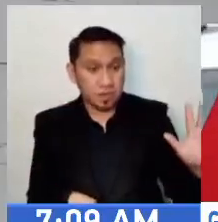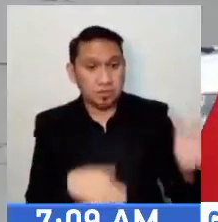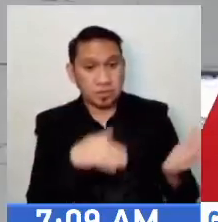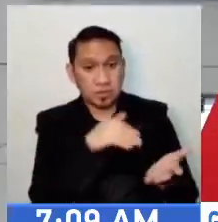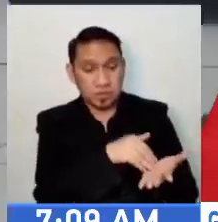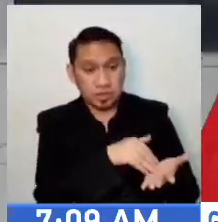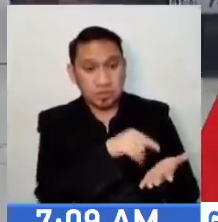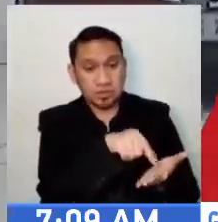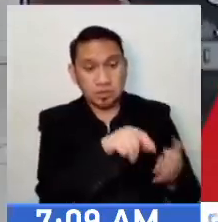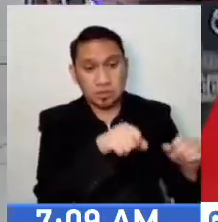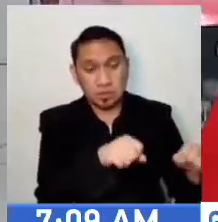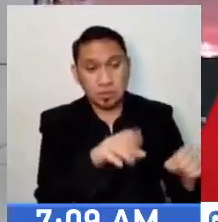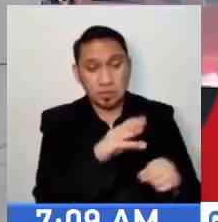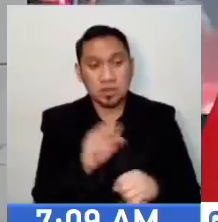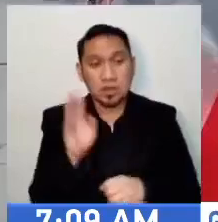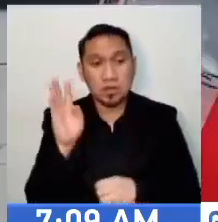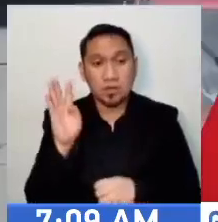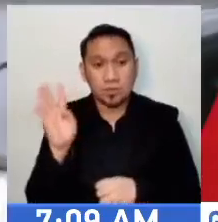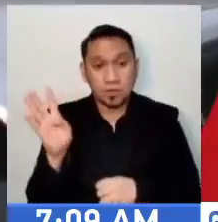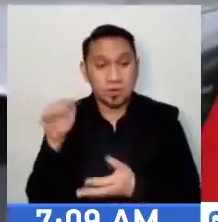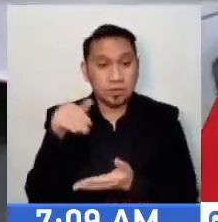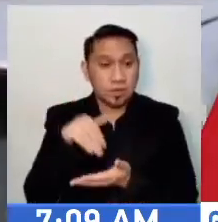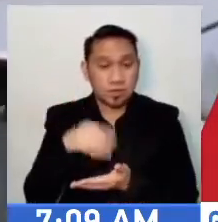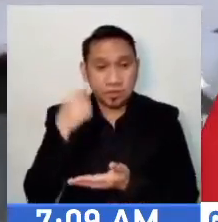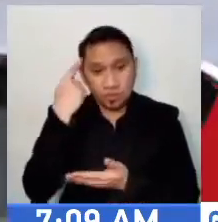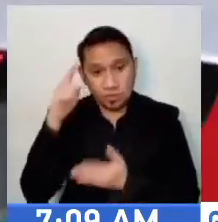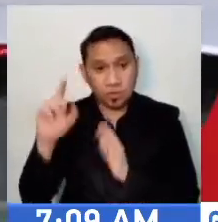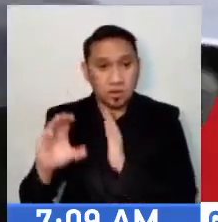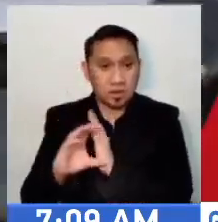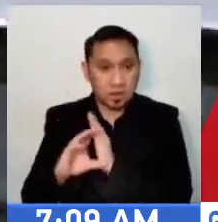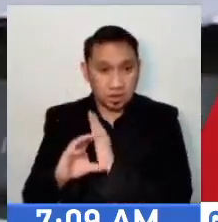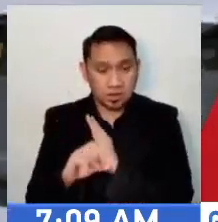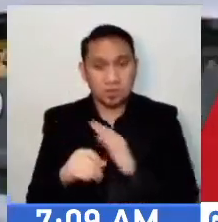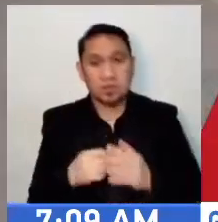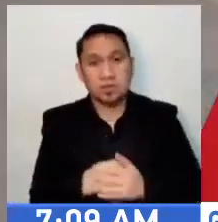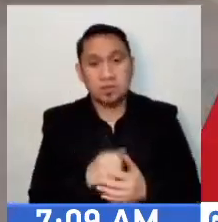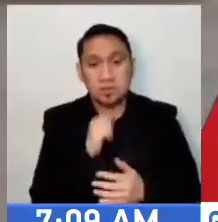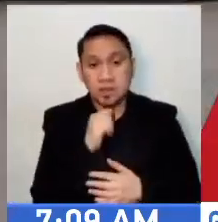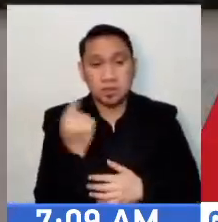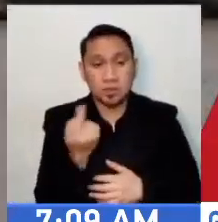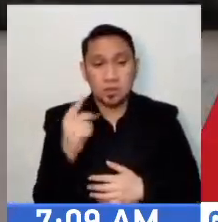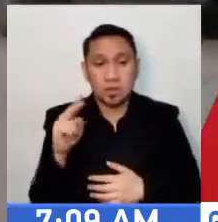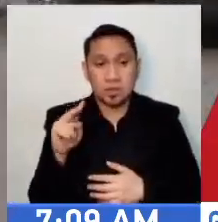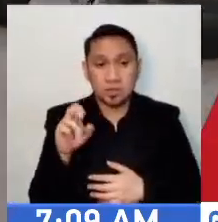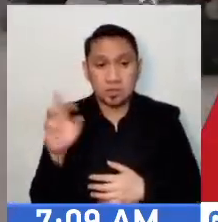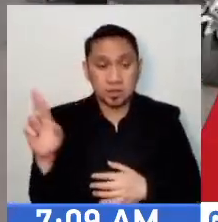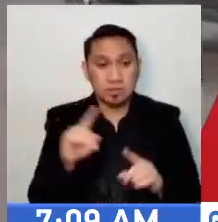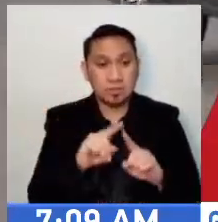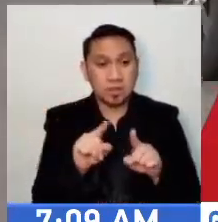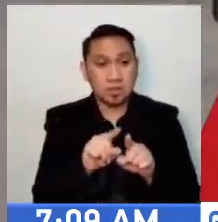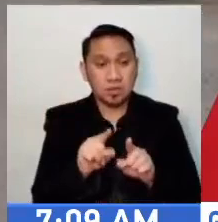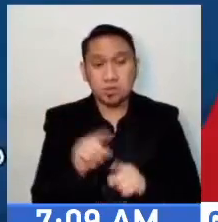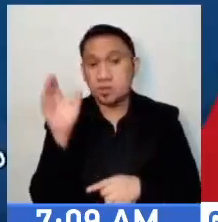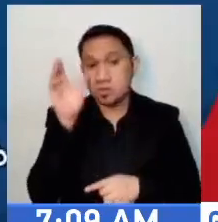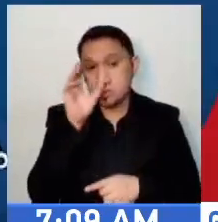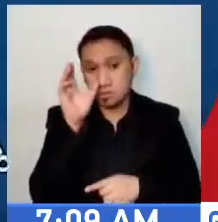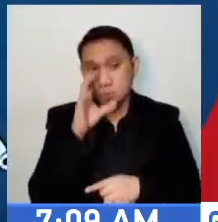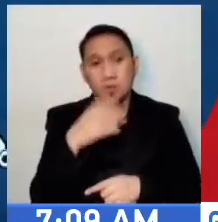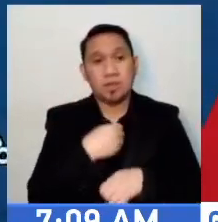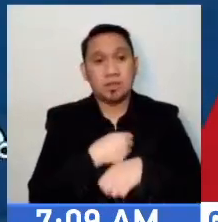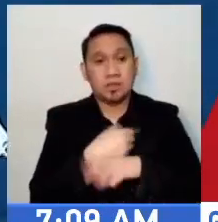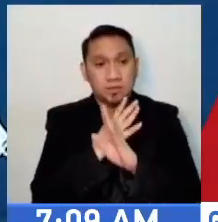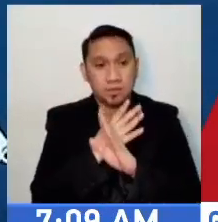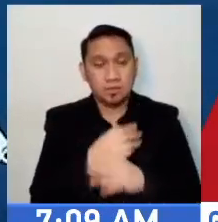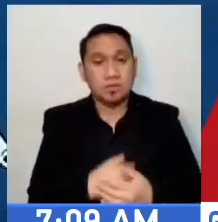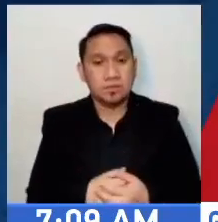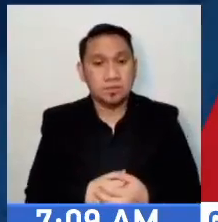ng 4,000 franchises sa mga kotse. At di lang ito sa Metro Manila, kundi sa Cebu, Davao at iba pang lugar. Pero